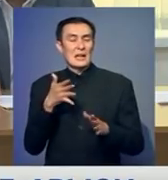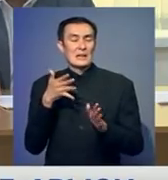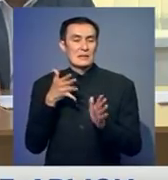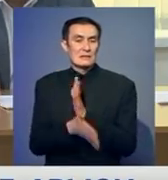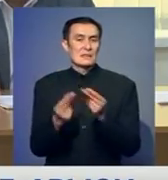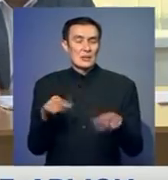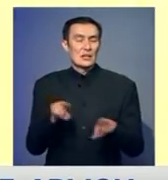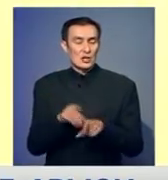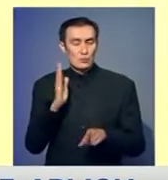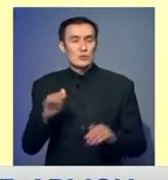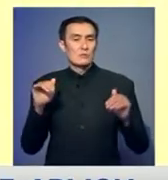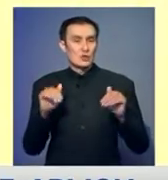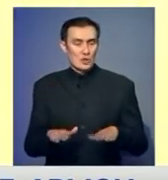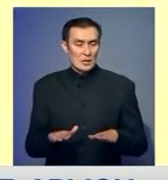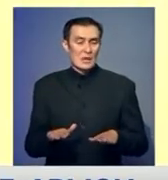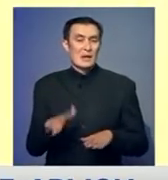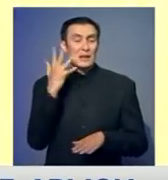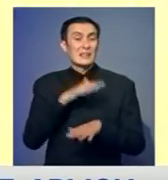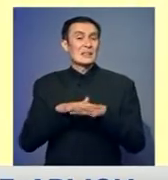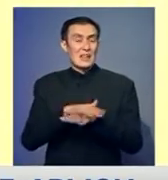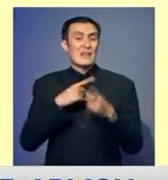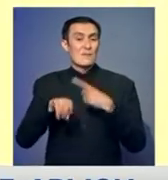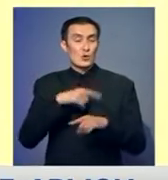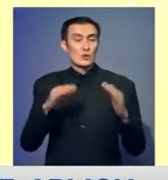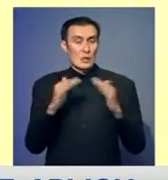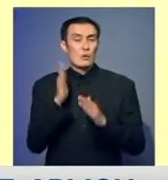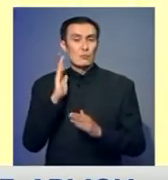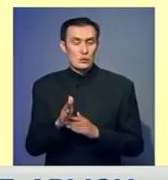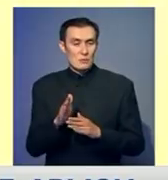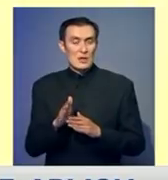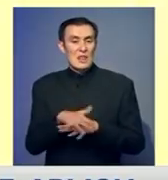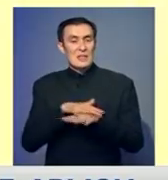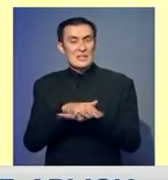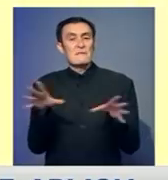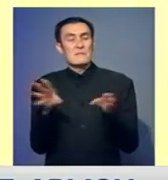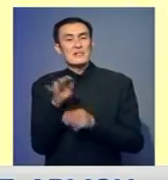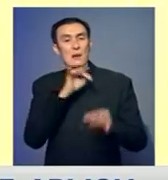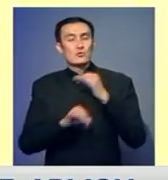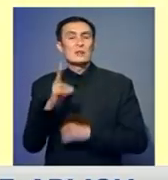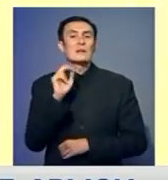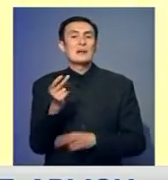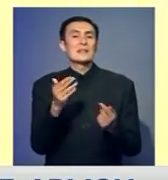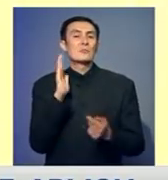этой аналогии, мы сейчас будем, как только население вернет свои дома, будем с населением решать, как будем эти деньги